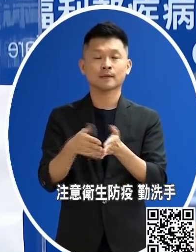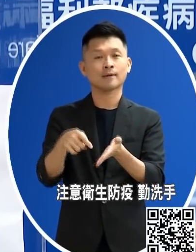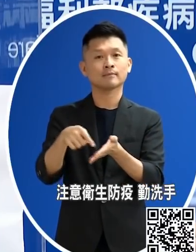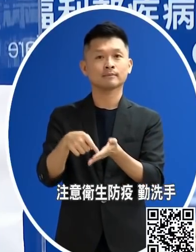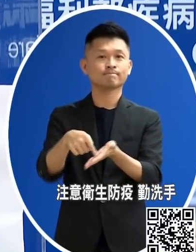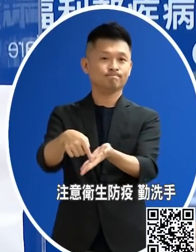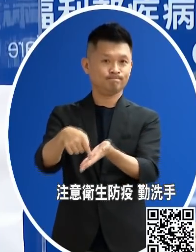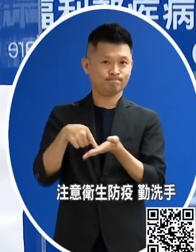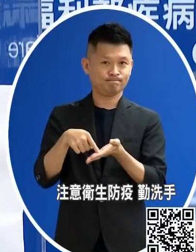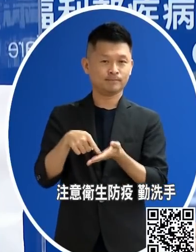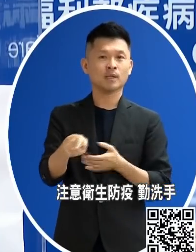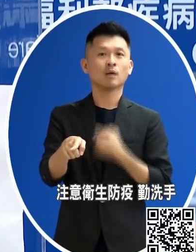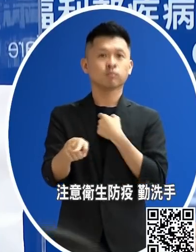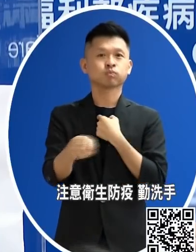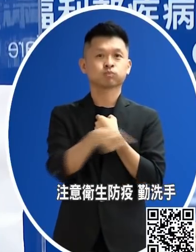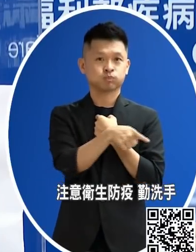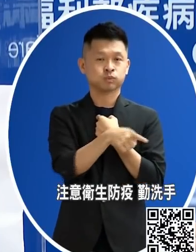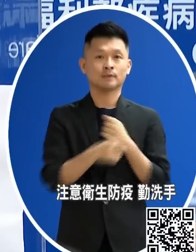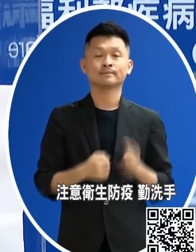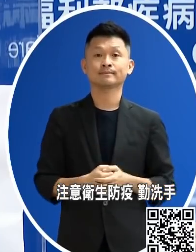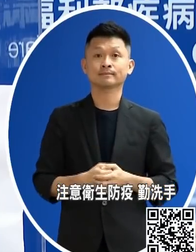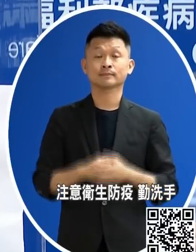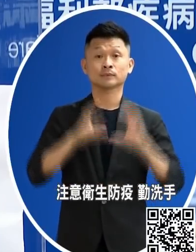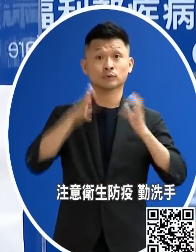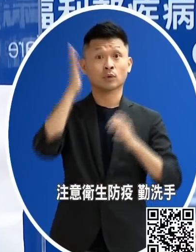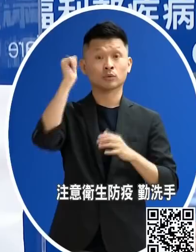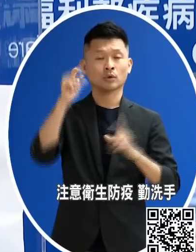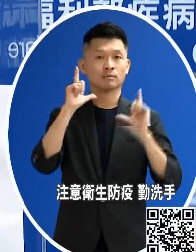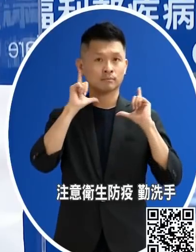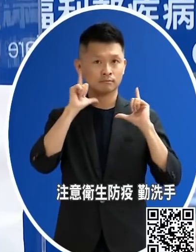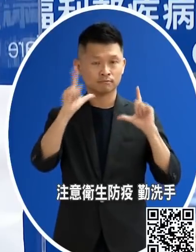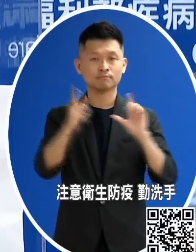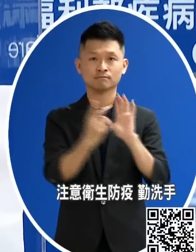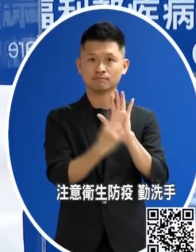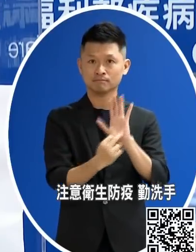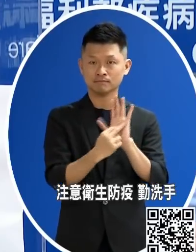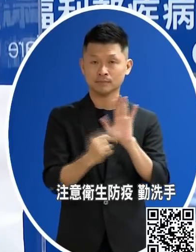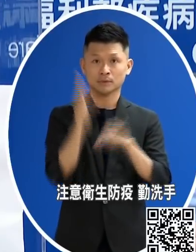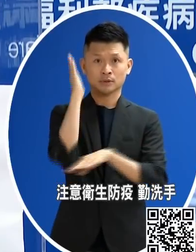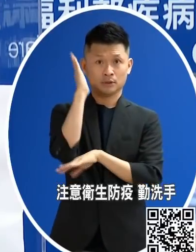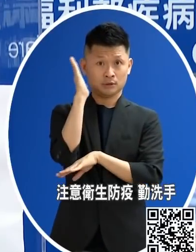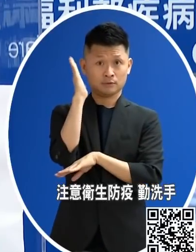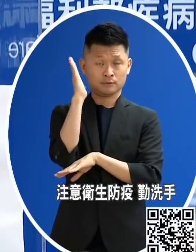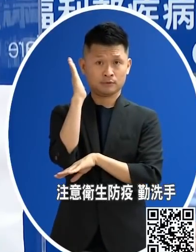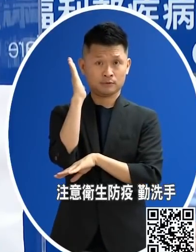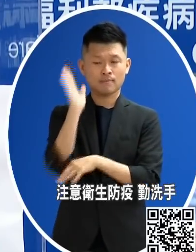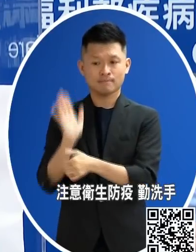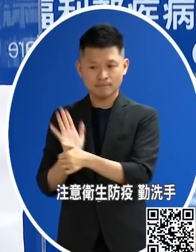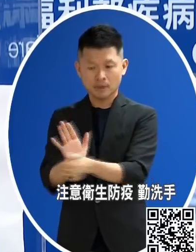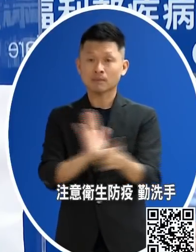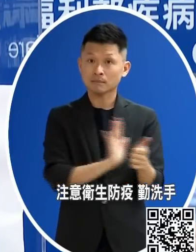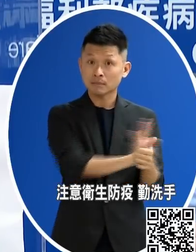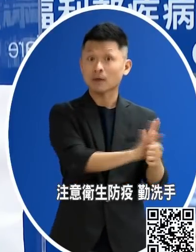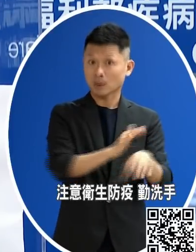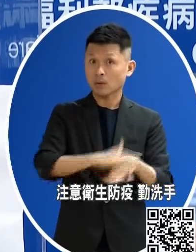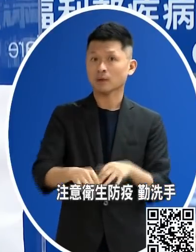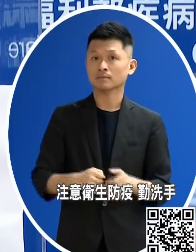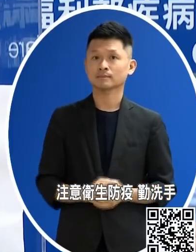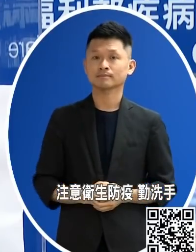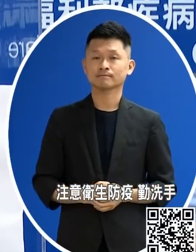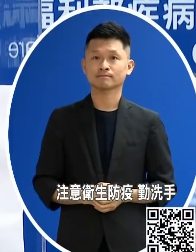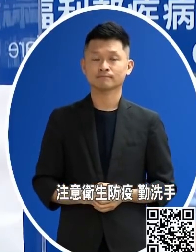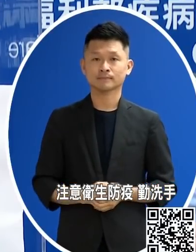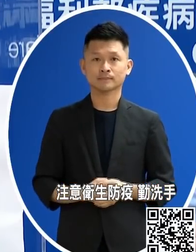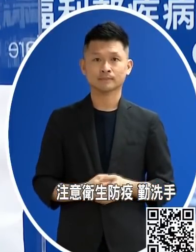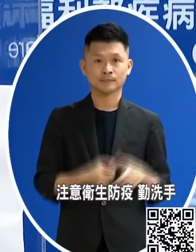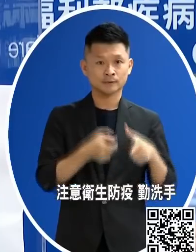意愿。好，那总统这边也强调，就是说我们政府一定会尽量来协助，那在